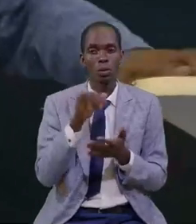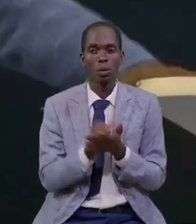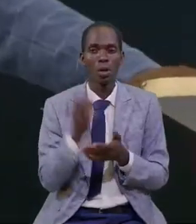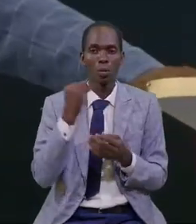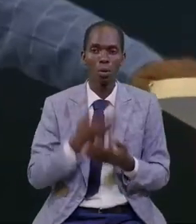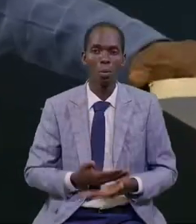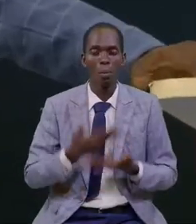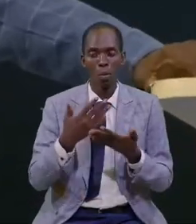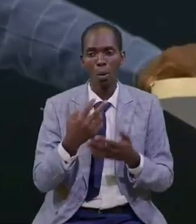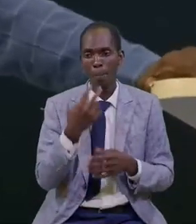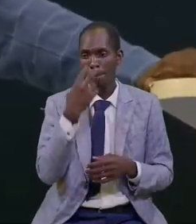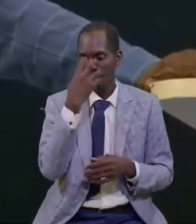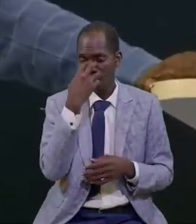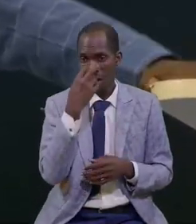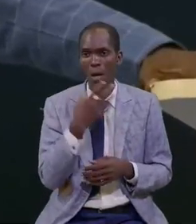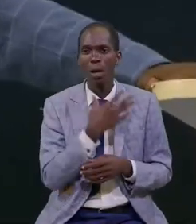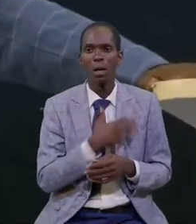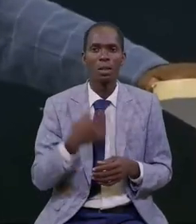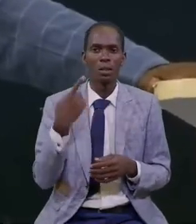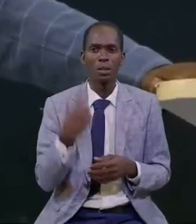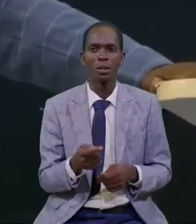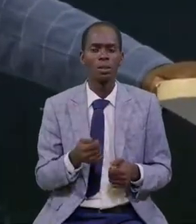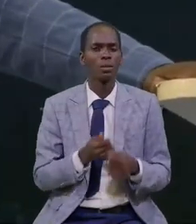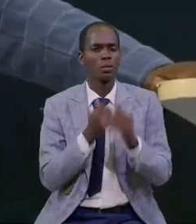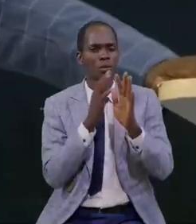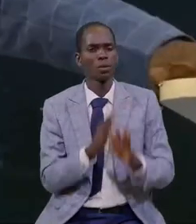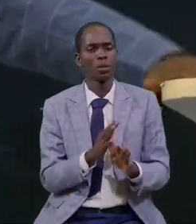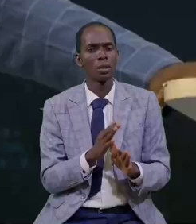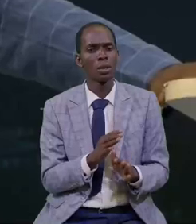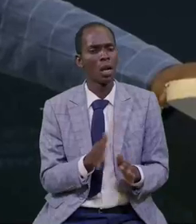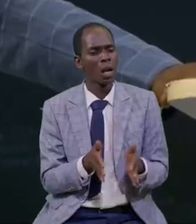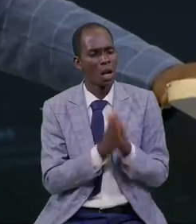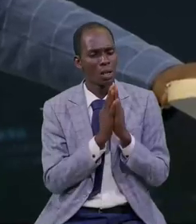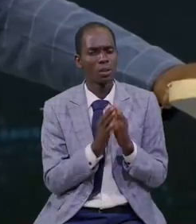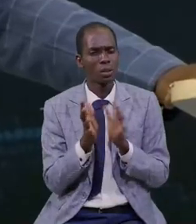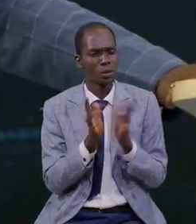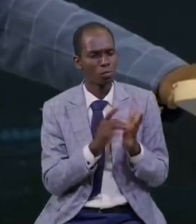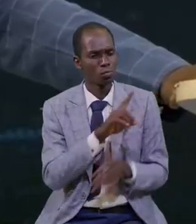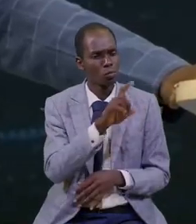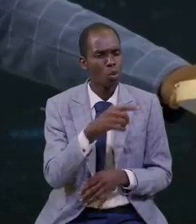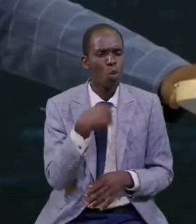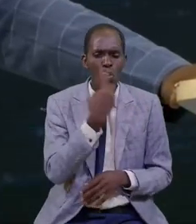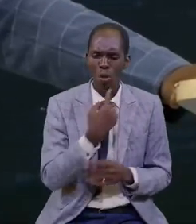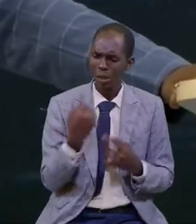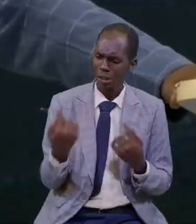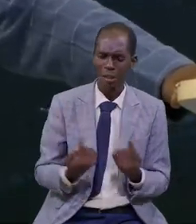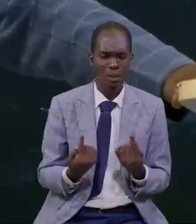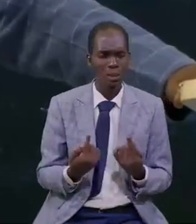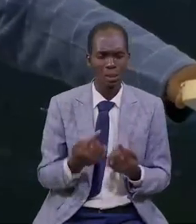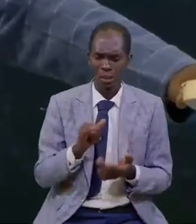et disciples lui demandait qui a péché pour que cet homme soit né